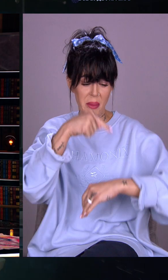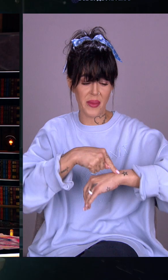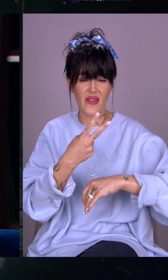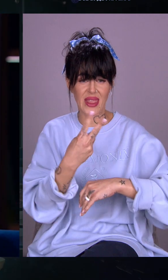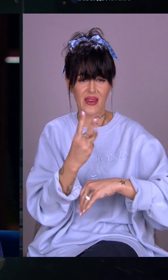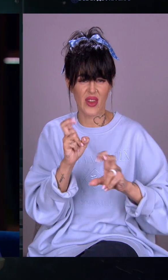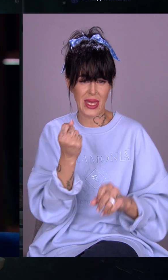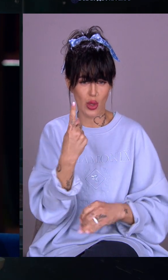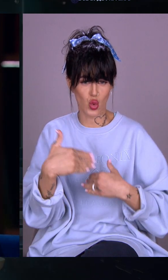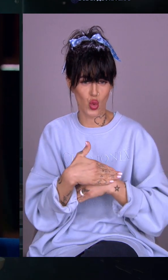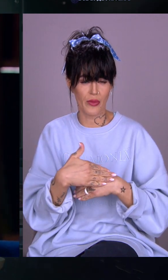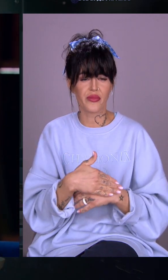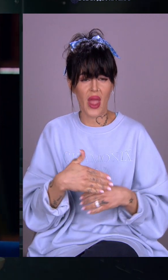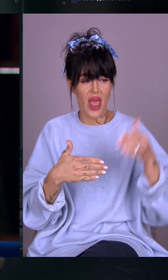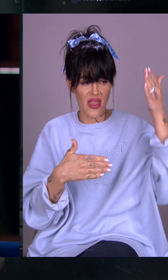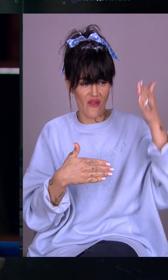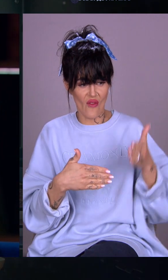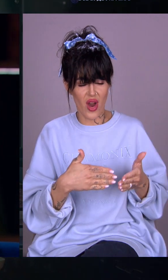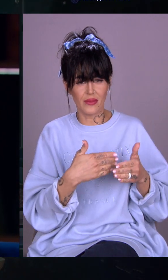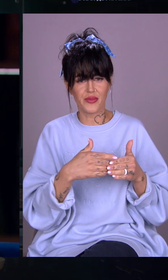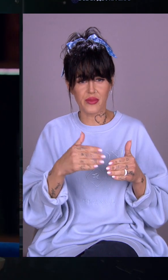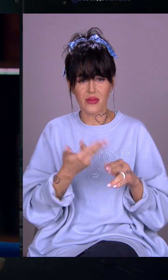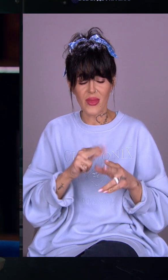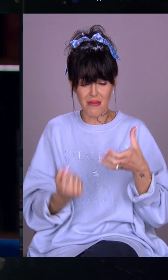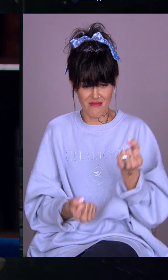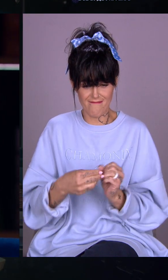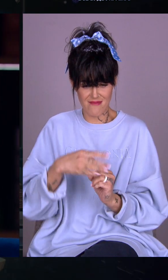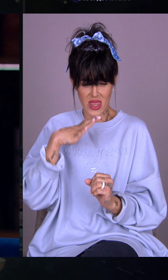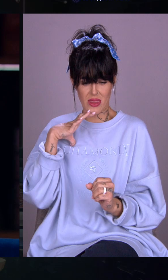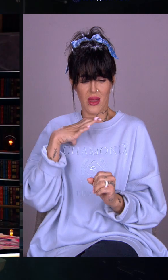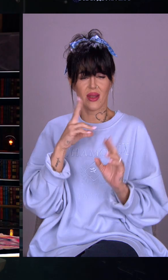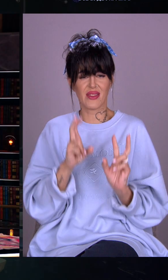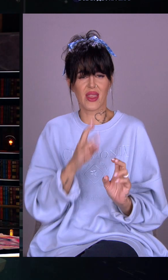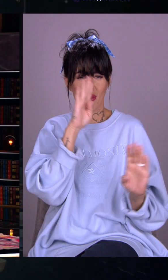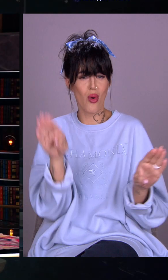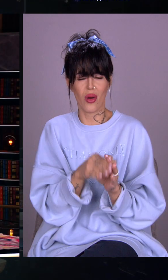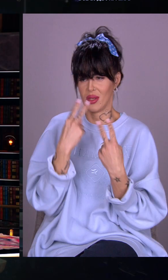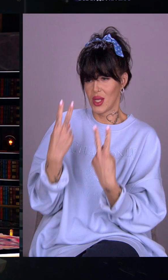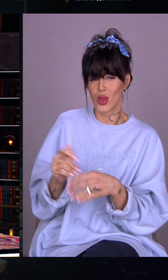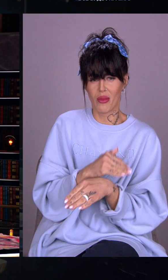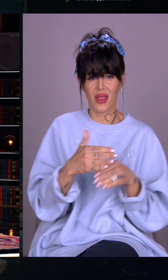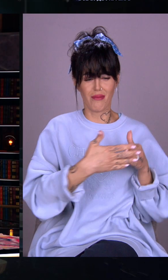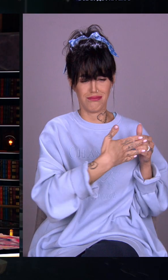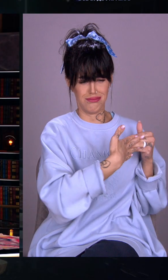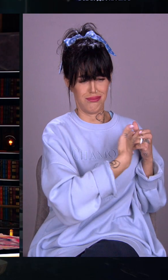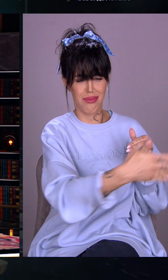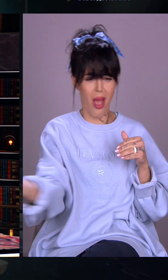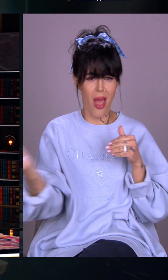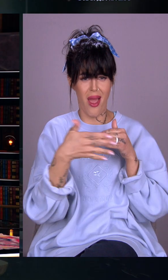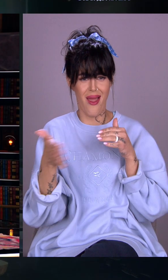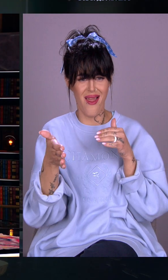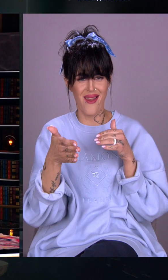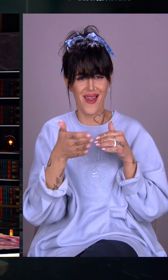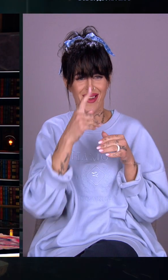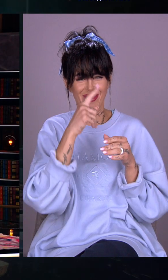зупинився, а там двері, ну, такі, поняв, типу, цей УАЗик, він, в принципі, знаєш, такий гостеприимний. там двері отак нахрен вообще відкриваються повністю. Знаєш, як то в